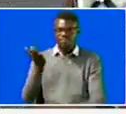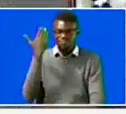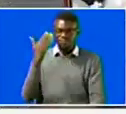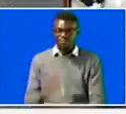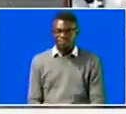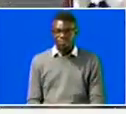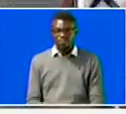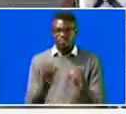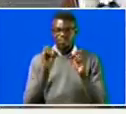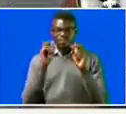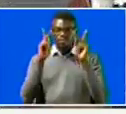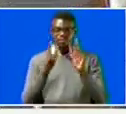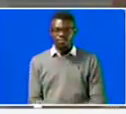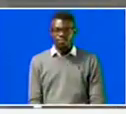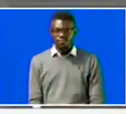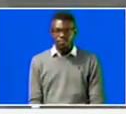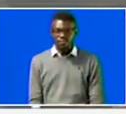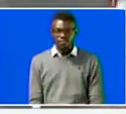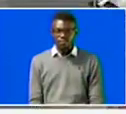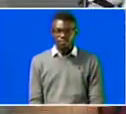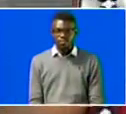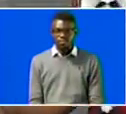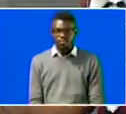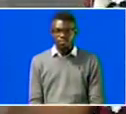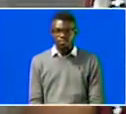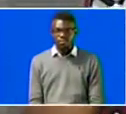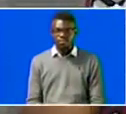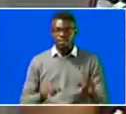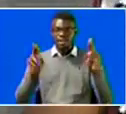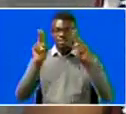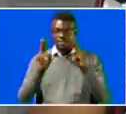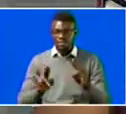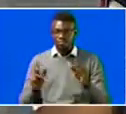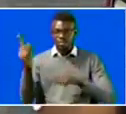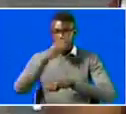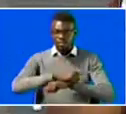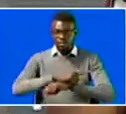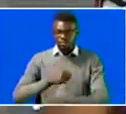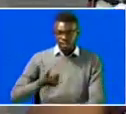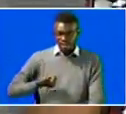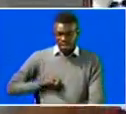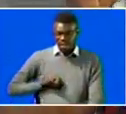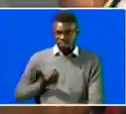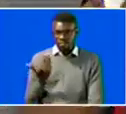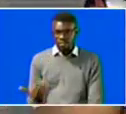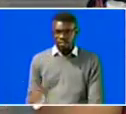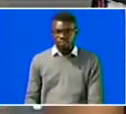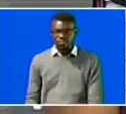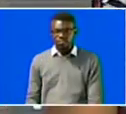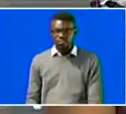right. Yebo. Mizisi. All right, International Day of the Girl Child.